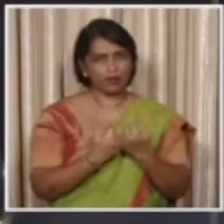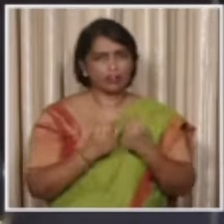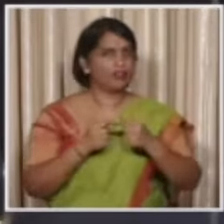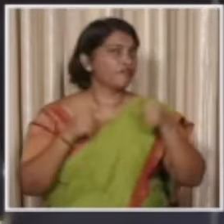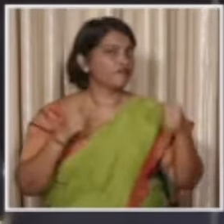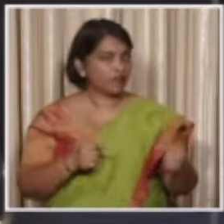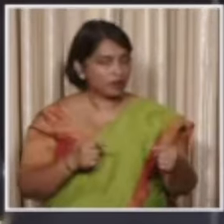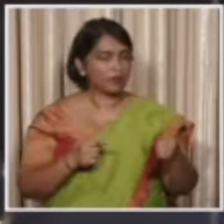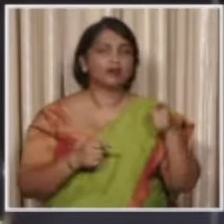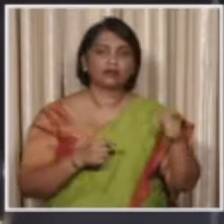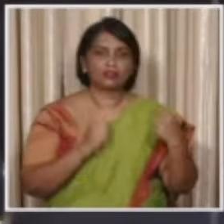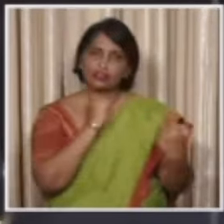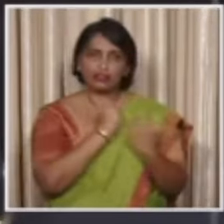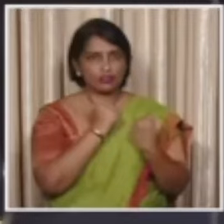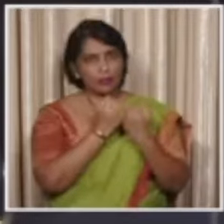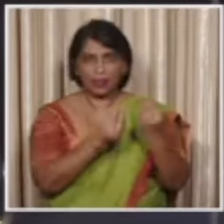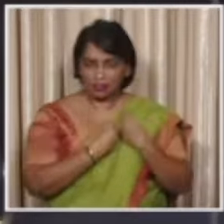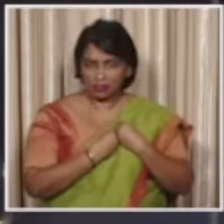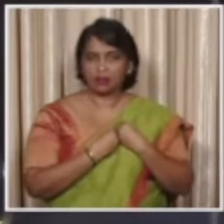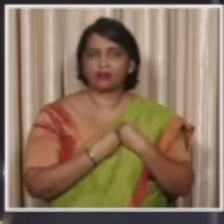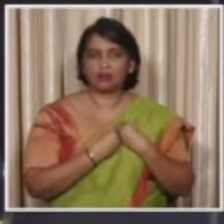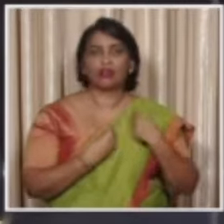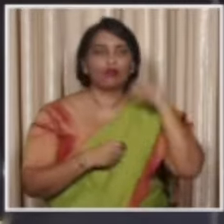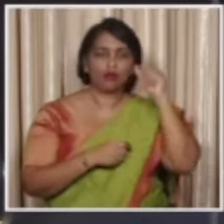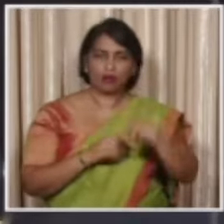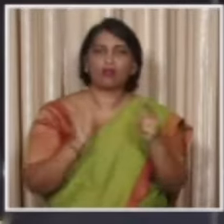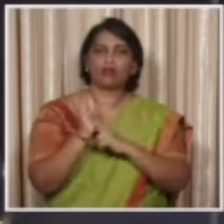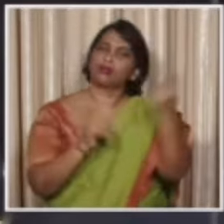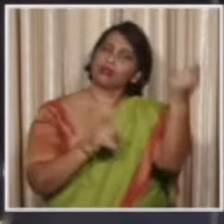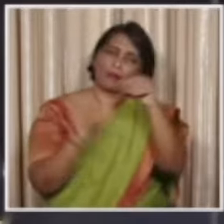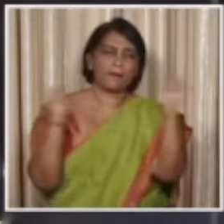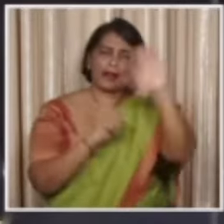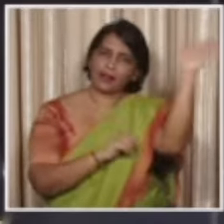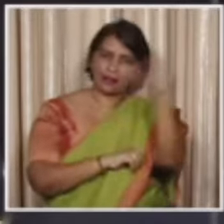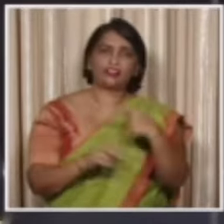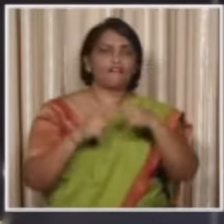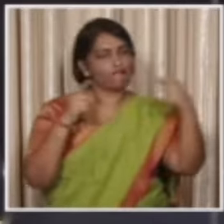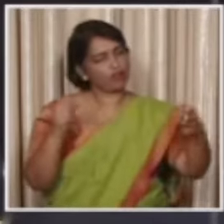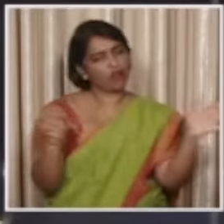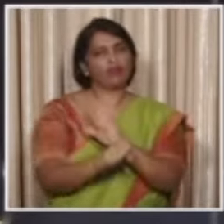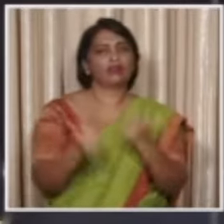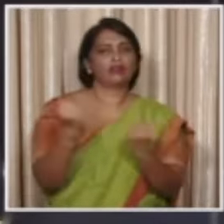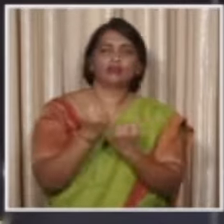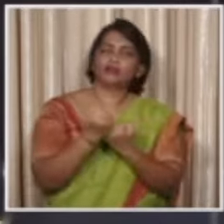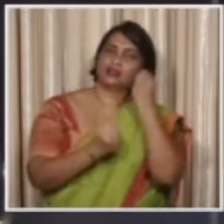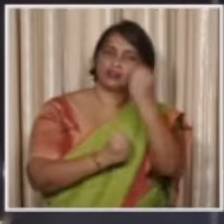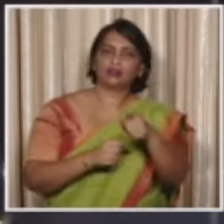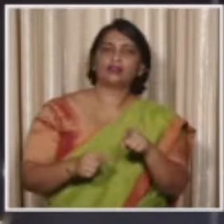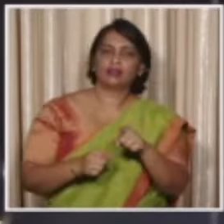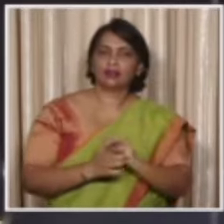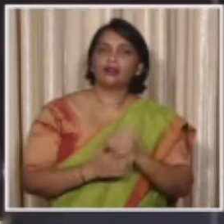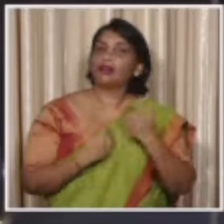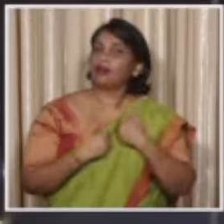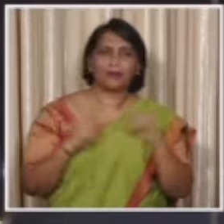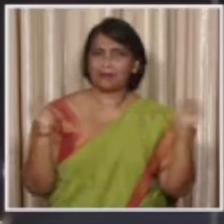විපක්ෂයෙන් ඒ අපිට සහයෝගය දෙනවද කියලා. මම කිව්වා නන්දලාලුවා බය නැතු වෙන්න. විපක්ෂයේ සම්පූර්ණ සහයෝගය ඔබතුමාට දෙනවා කියලා. අපි